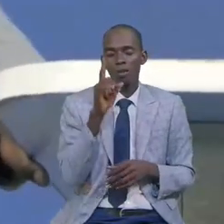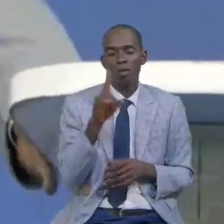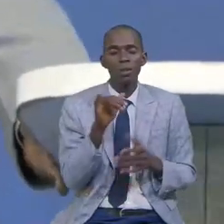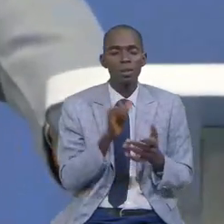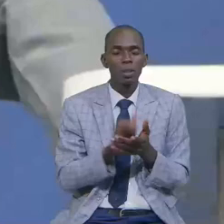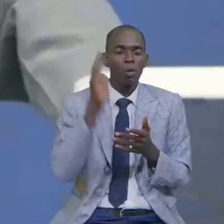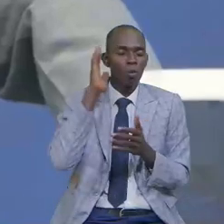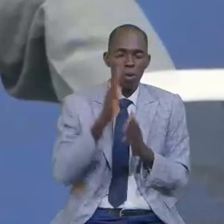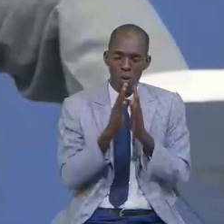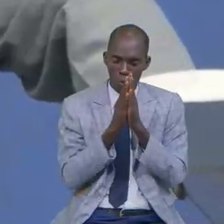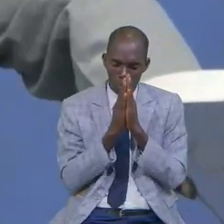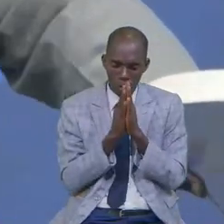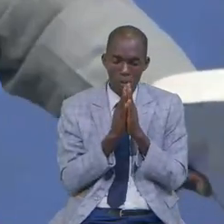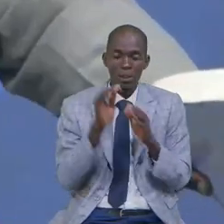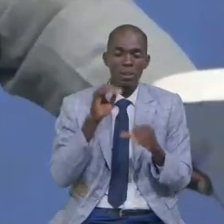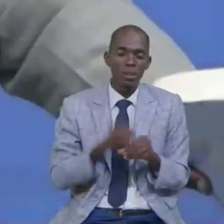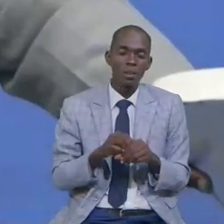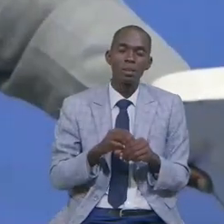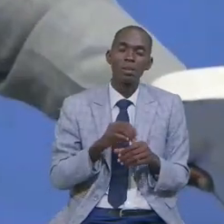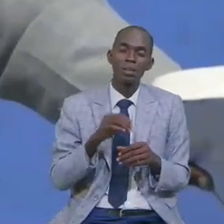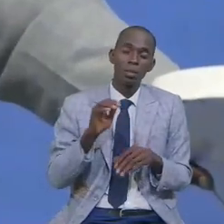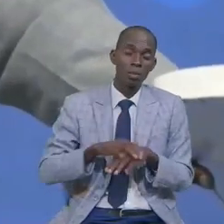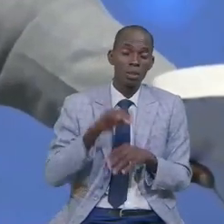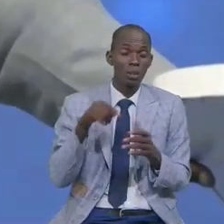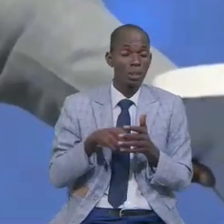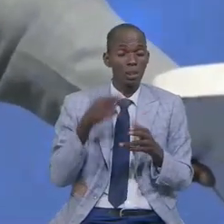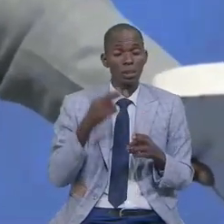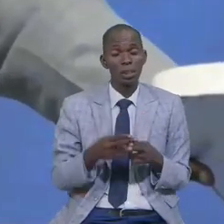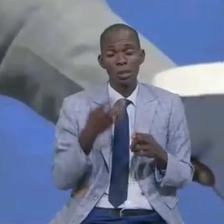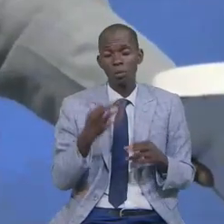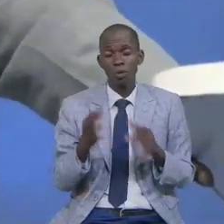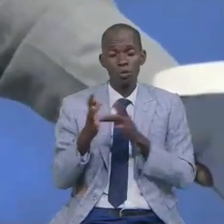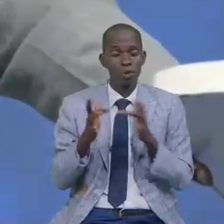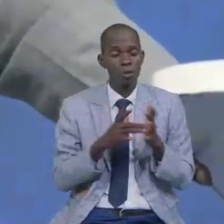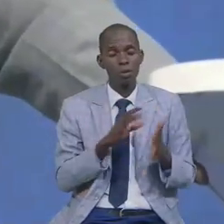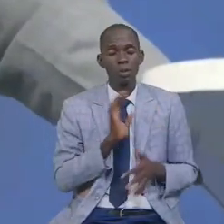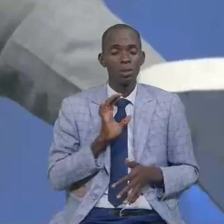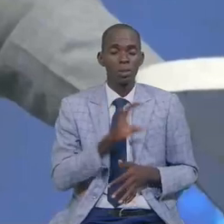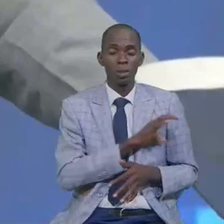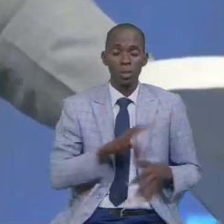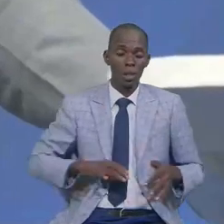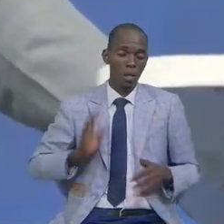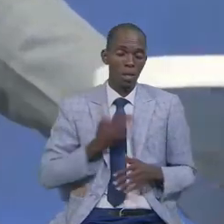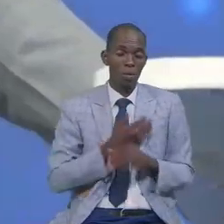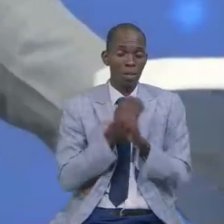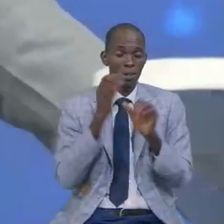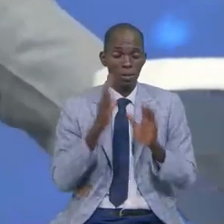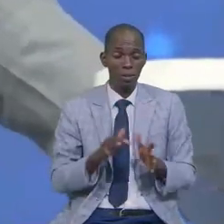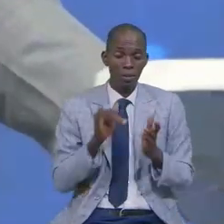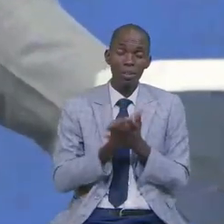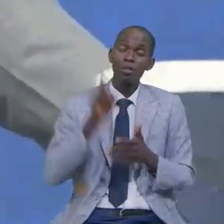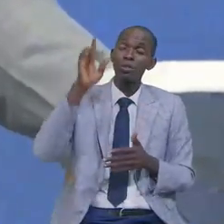invoquera en ce nom de Jésus, notre Sauveur, que tu vas sauver, que tu